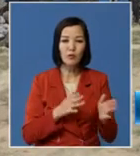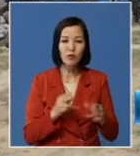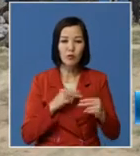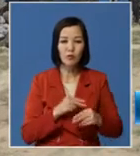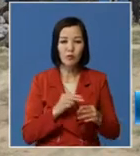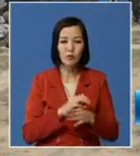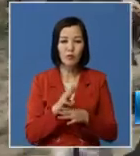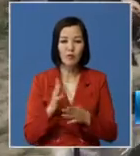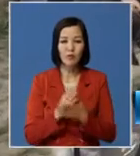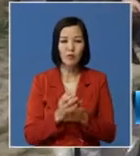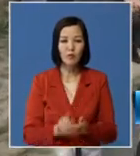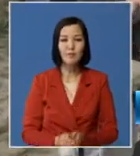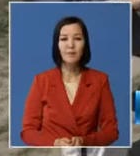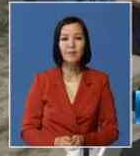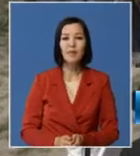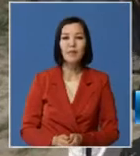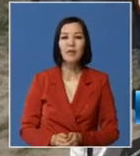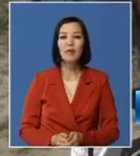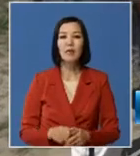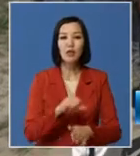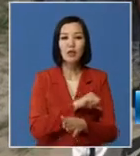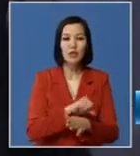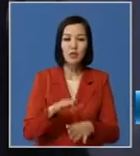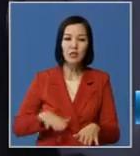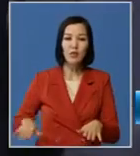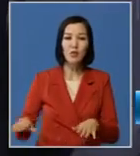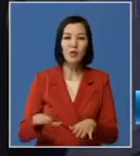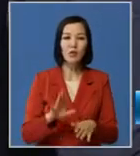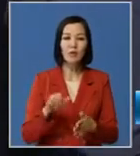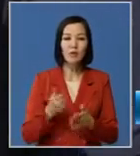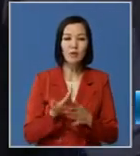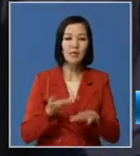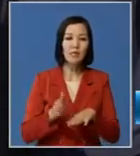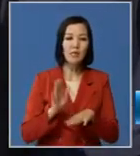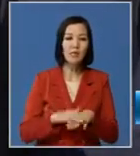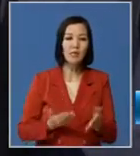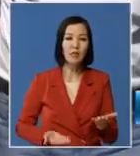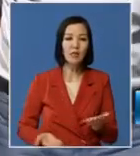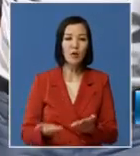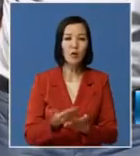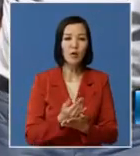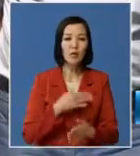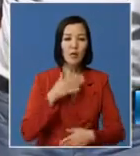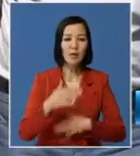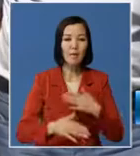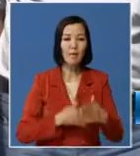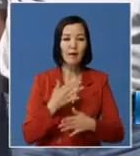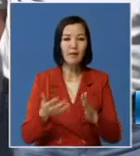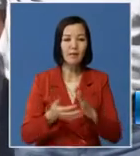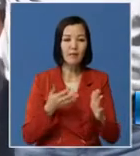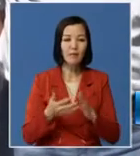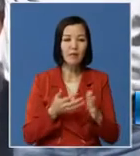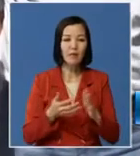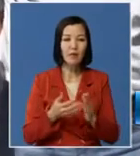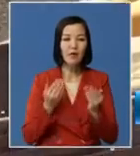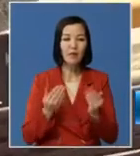отыр ауданымызда. Десе де бұл тұрғыда шекаралы өлкедегі басты қиындық науқан кезіндегі комбайнның тапшылығы. Аудан